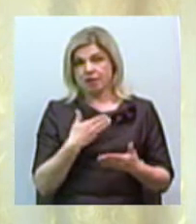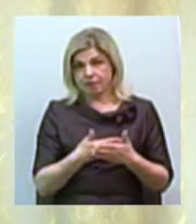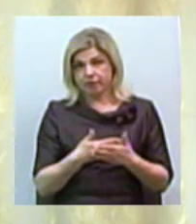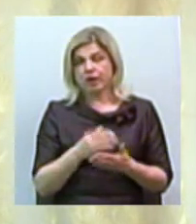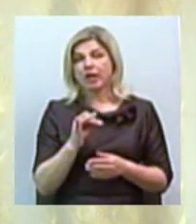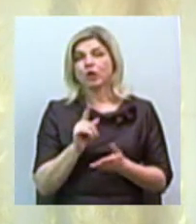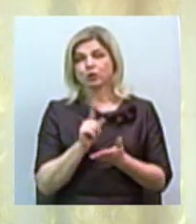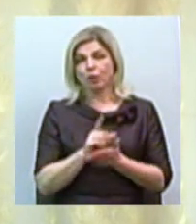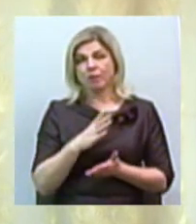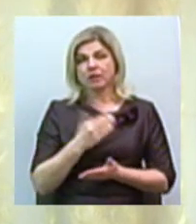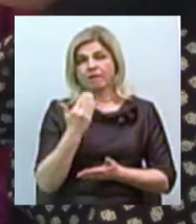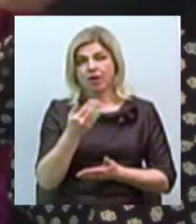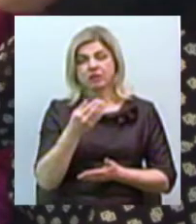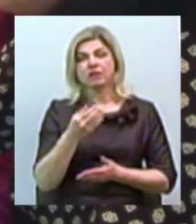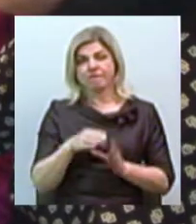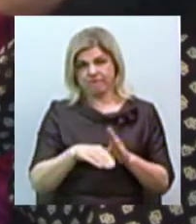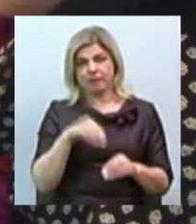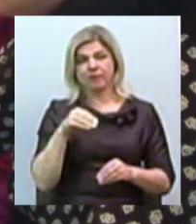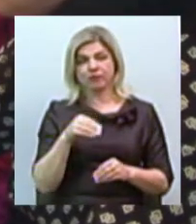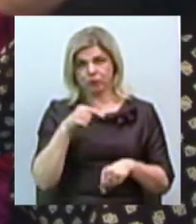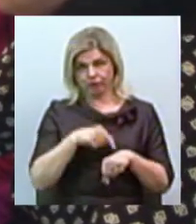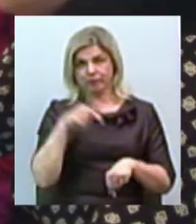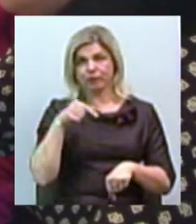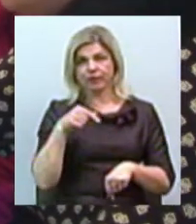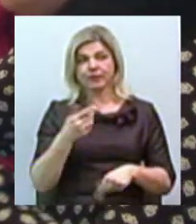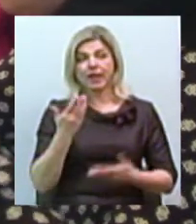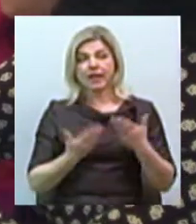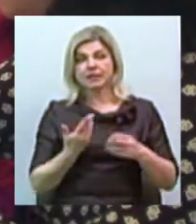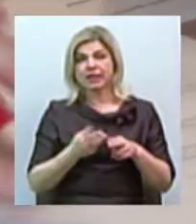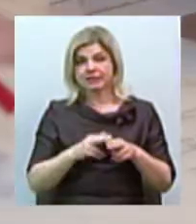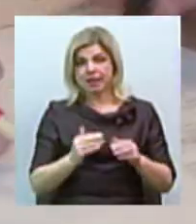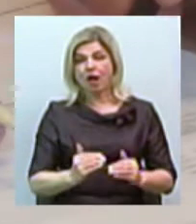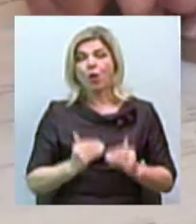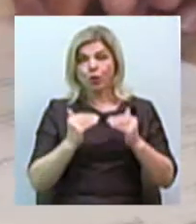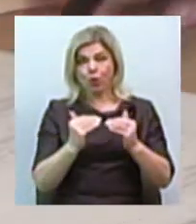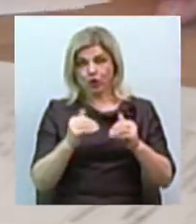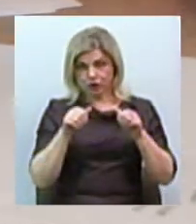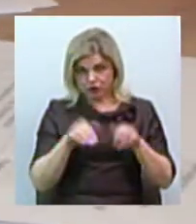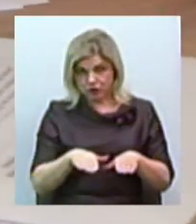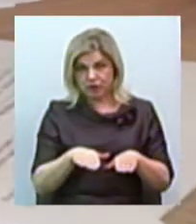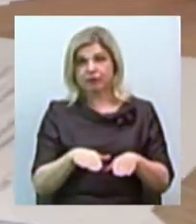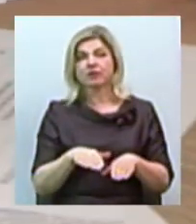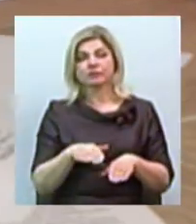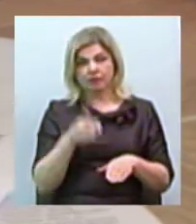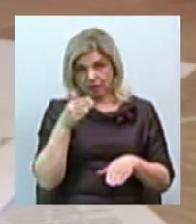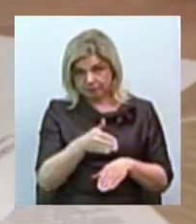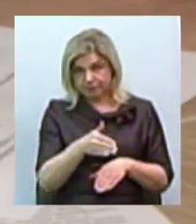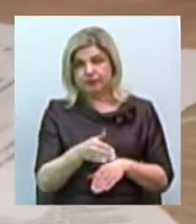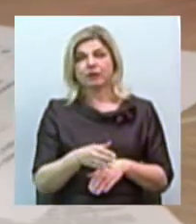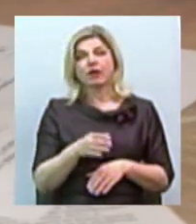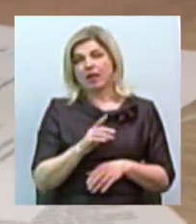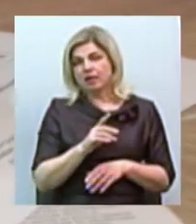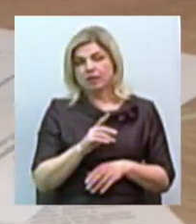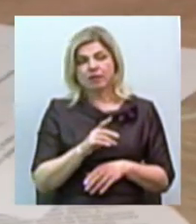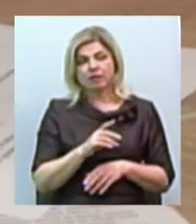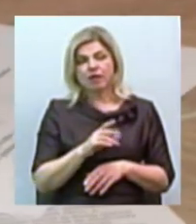ваш особистий усвідомлений вибір. Подумайте, що якщо ви вже на цей крок вирішили, да, рішились, і не в